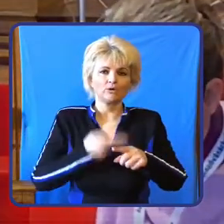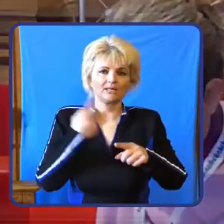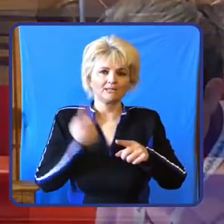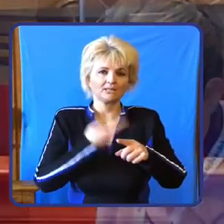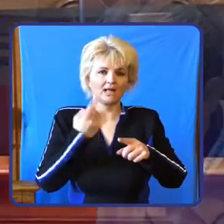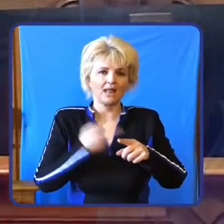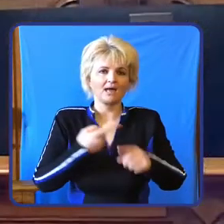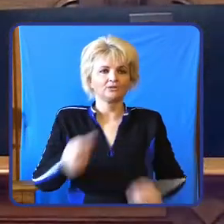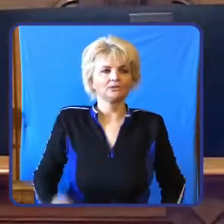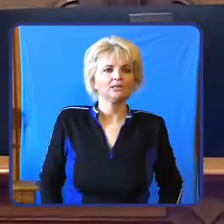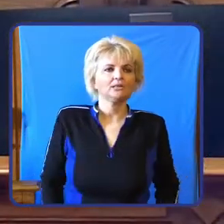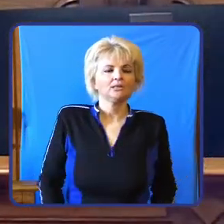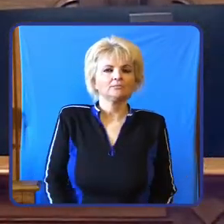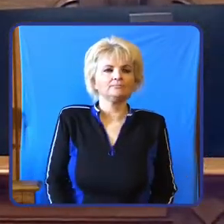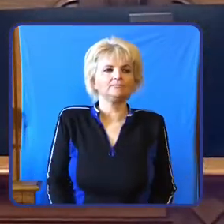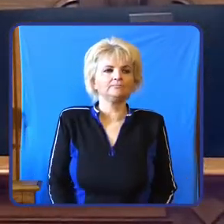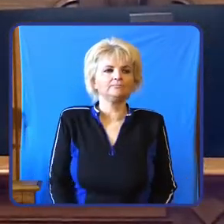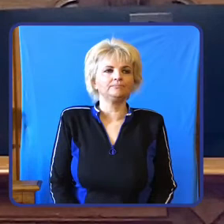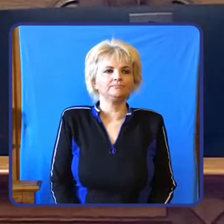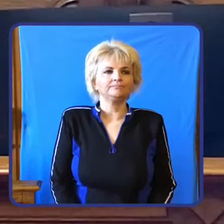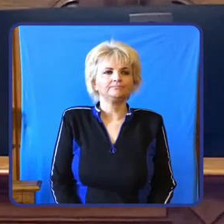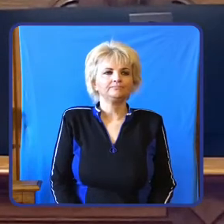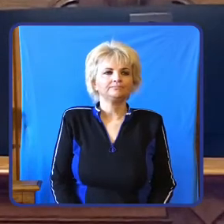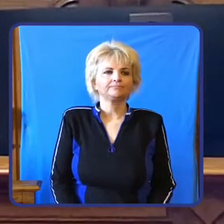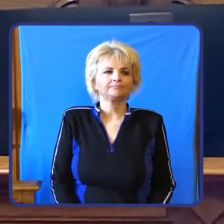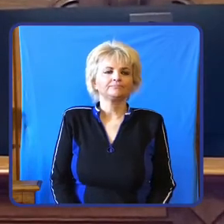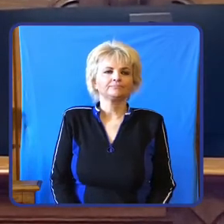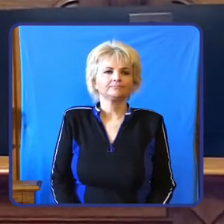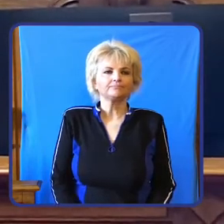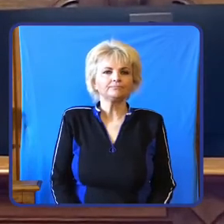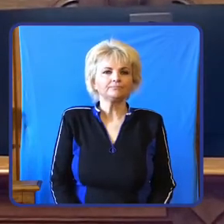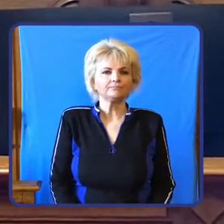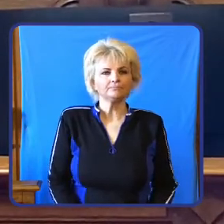Köszönöm. Köszönöm szépen.